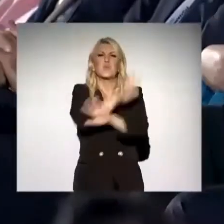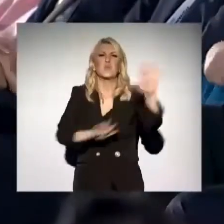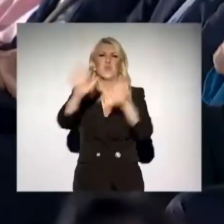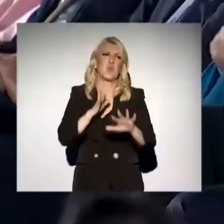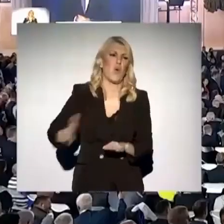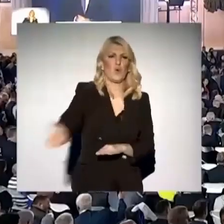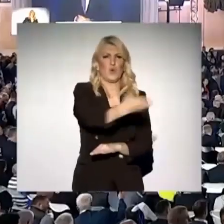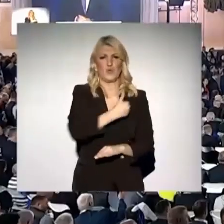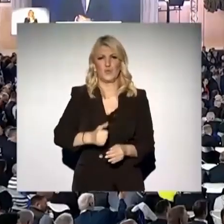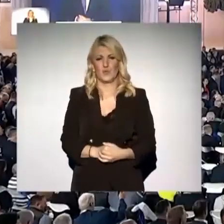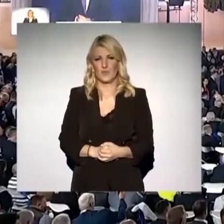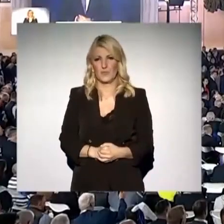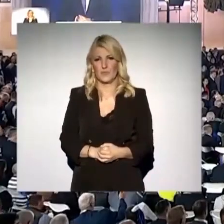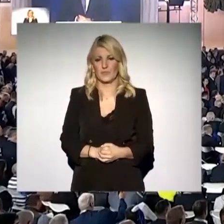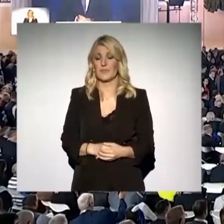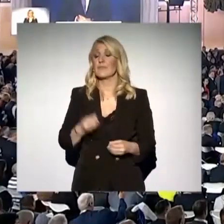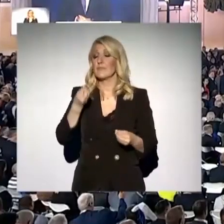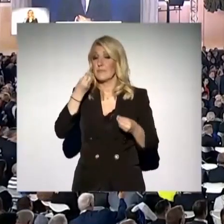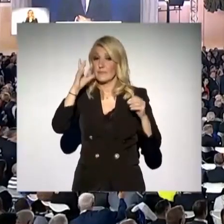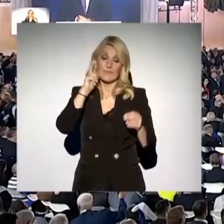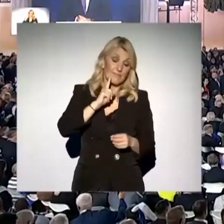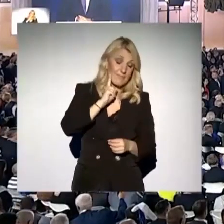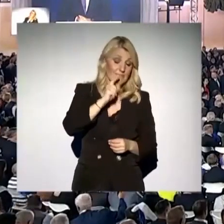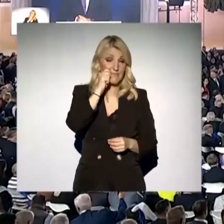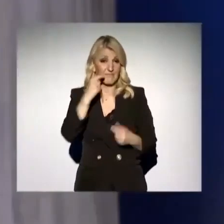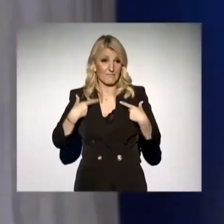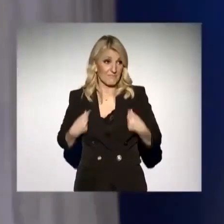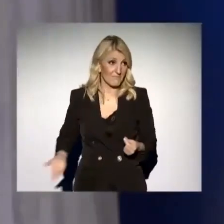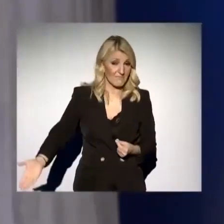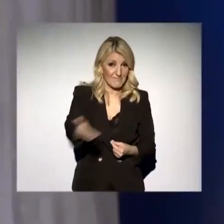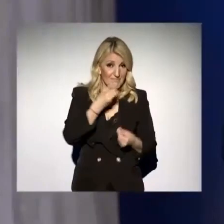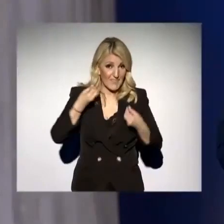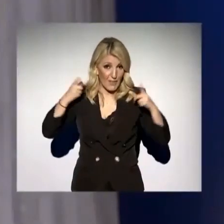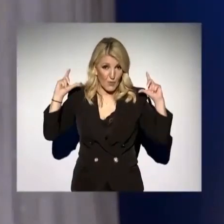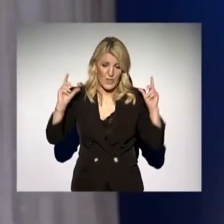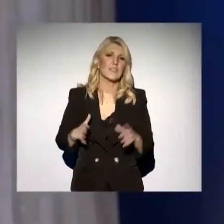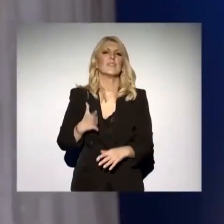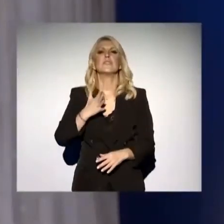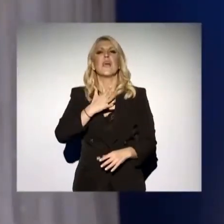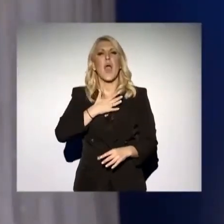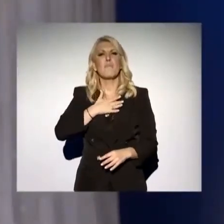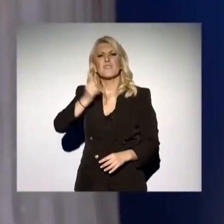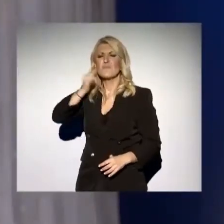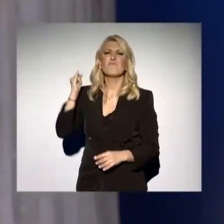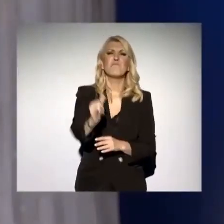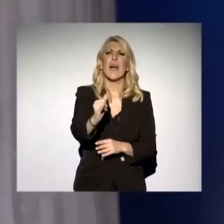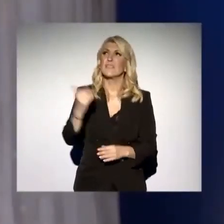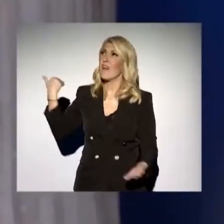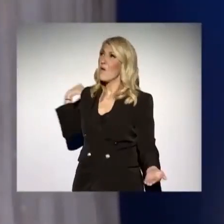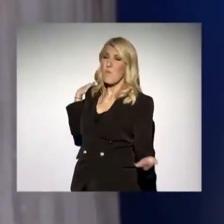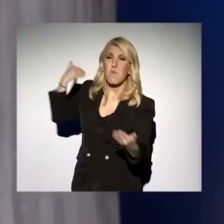Νεοδημοκράτησες και νεοδημοκράτες. Ο πατριωτισμός υπήρξε μόνιμο χαρακτηριστικό της Νέας Δημοκρατίας αυτά τα 50